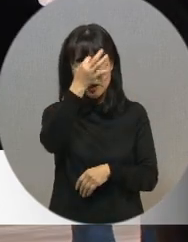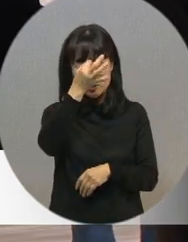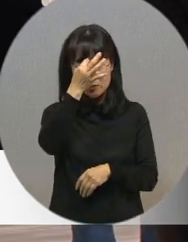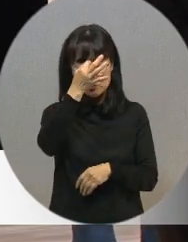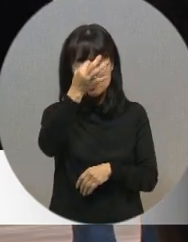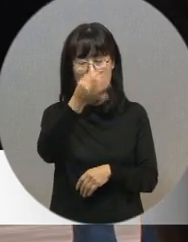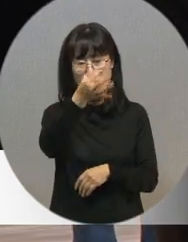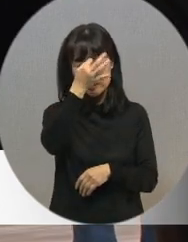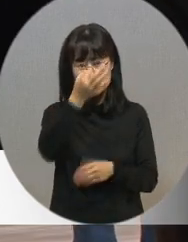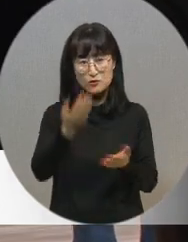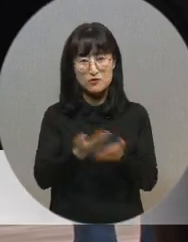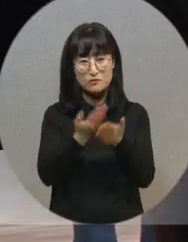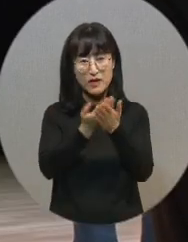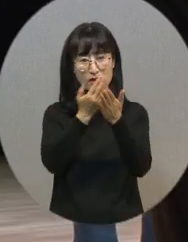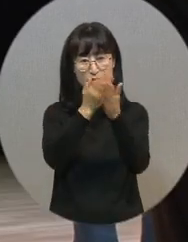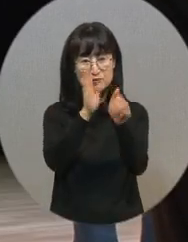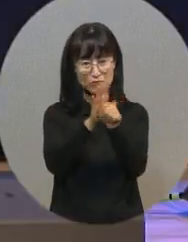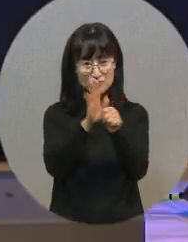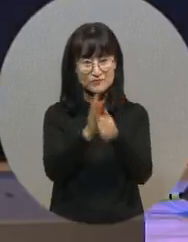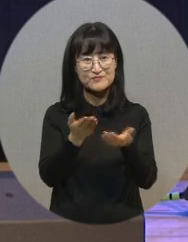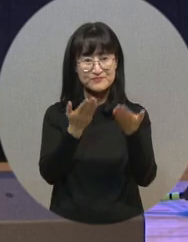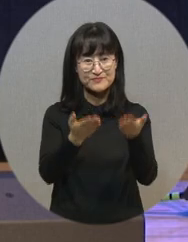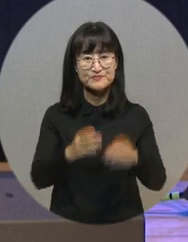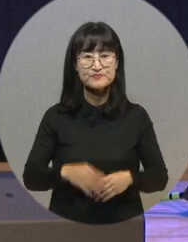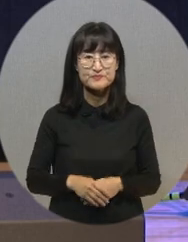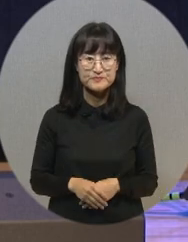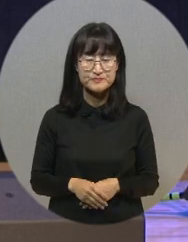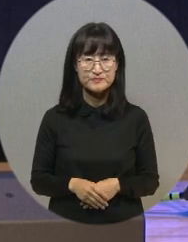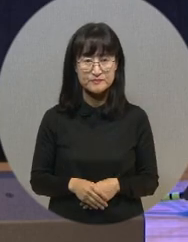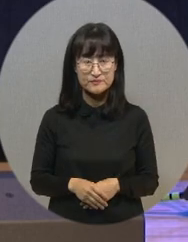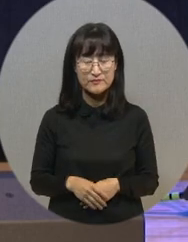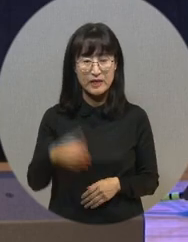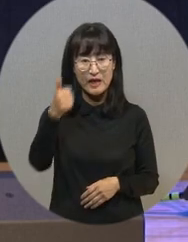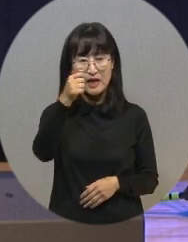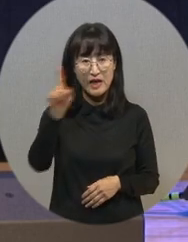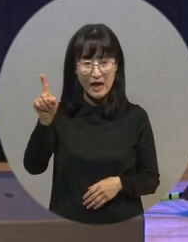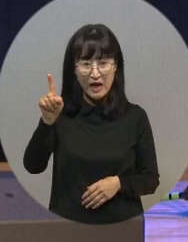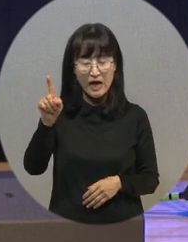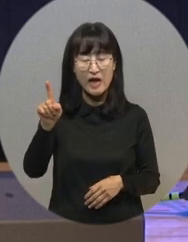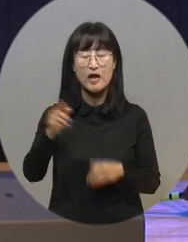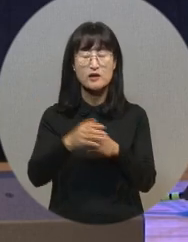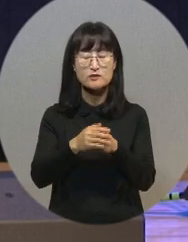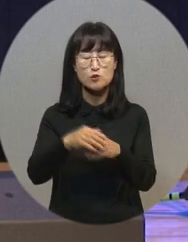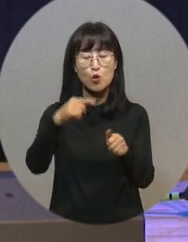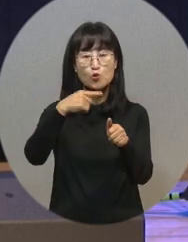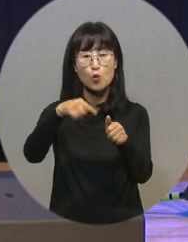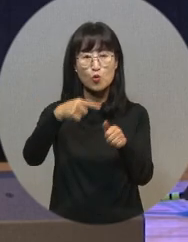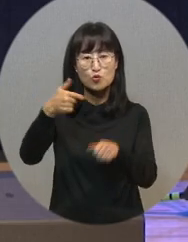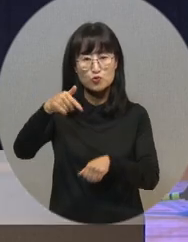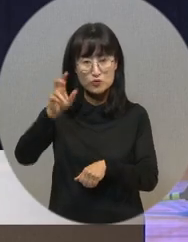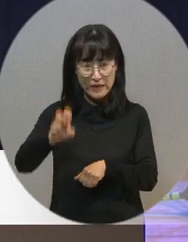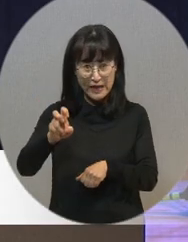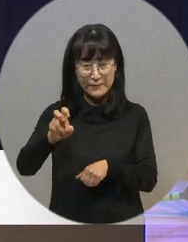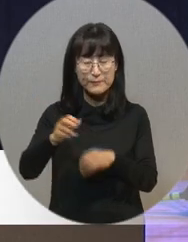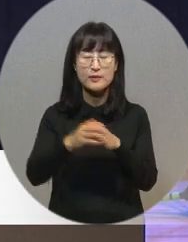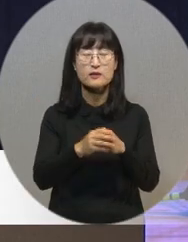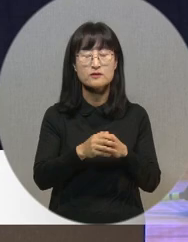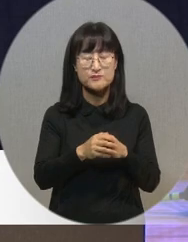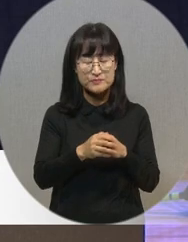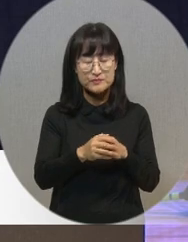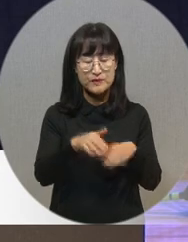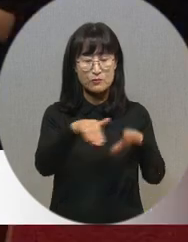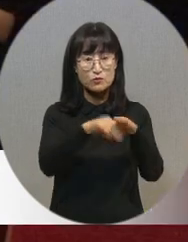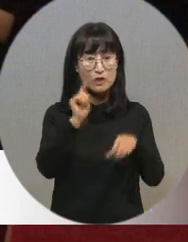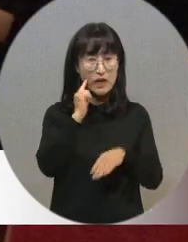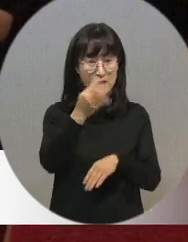잠재력을 발현시키고자 기획되었습니다. 하윤수 부산광역시 교육감은 이번 음악회는